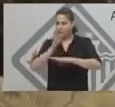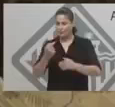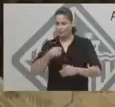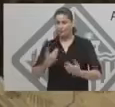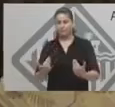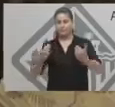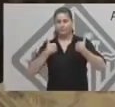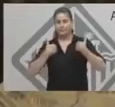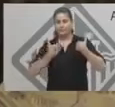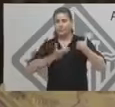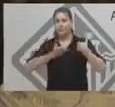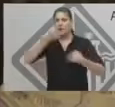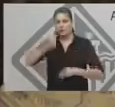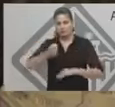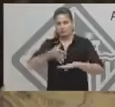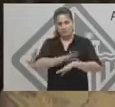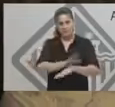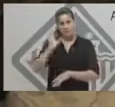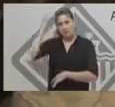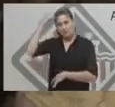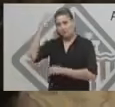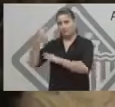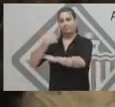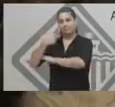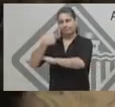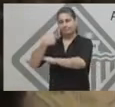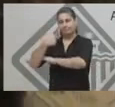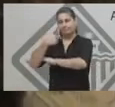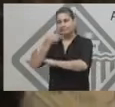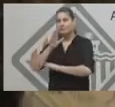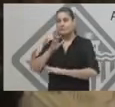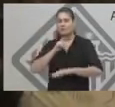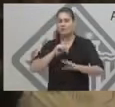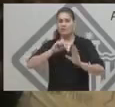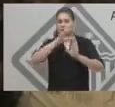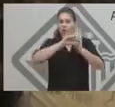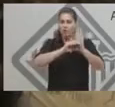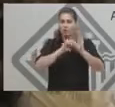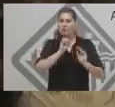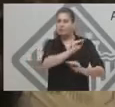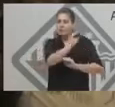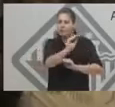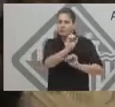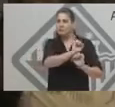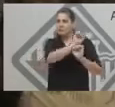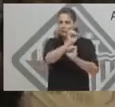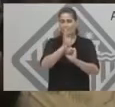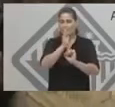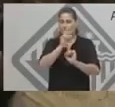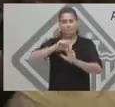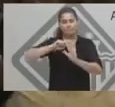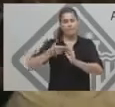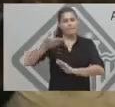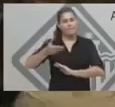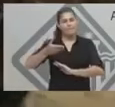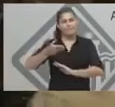Palma, en lleialtat al rei per imperatiu legal i servar i fer servir la Constitució com a norma fonamental de l'Estat, així